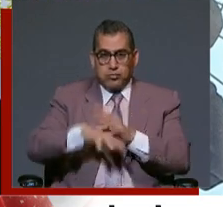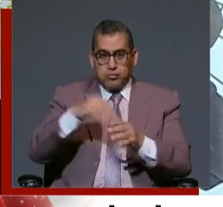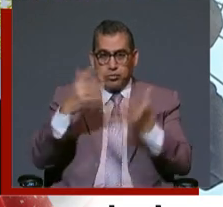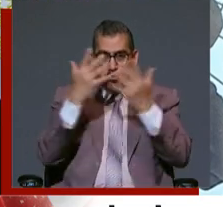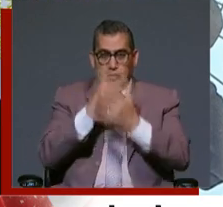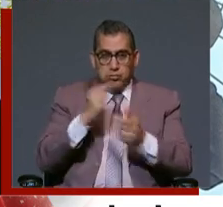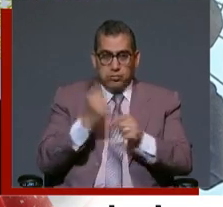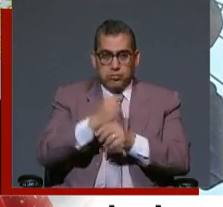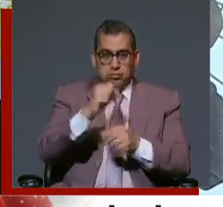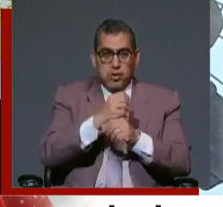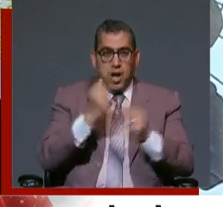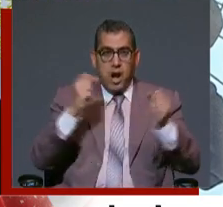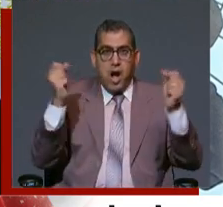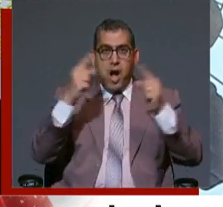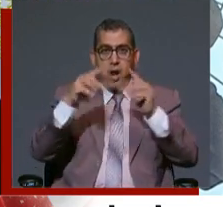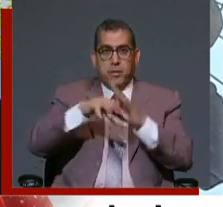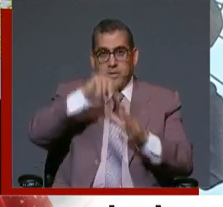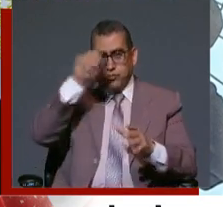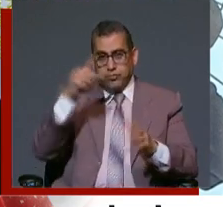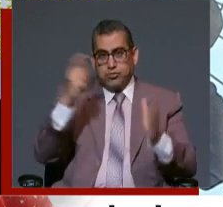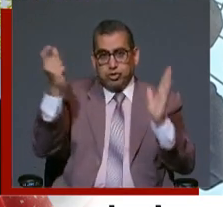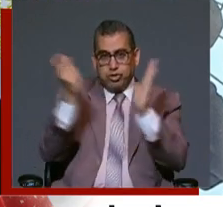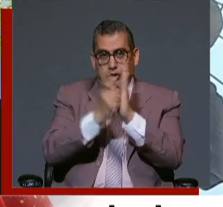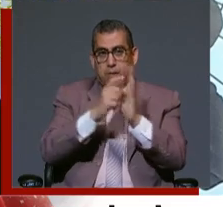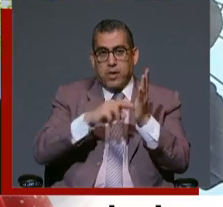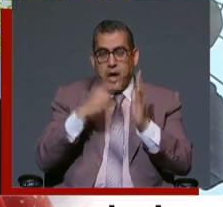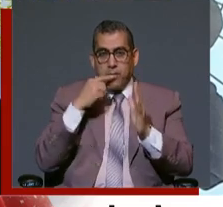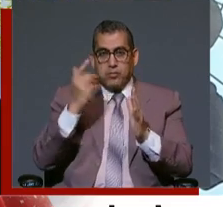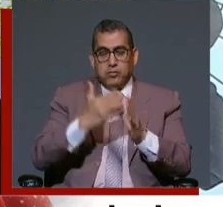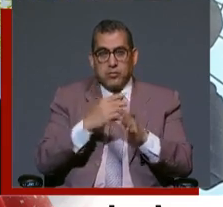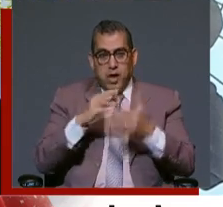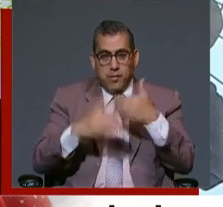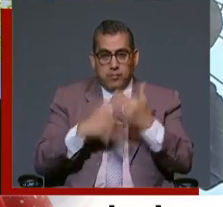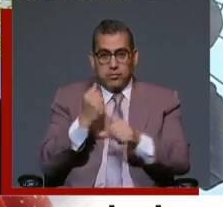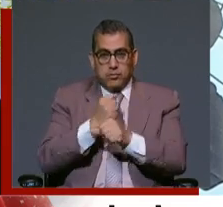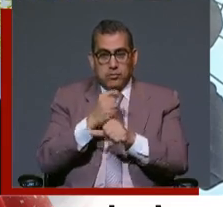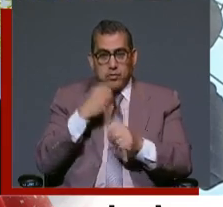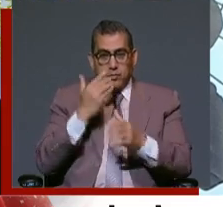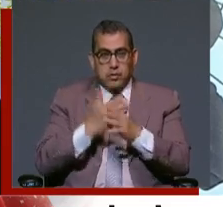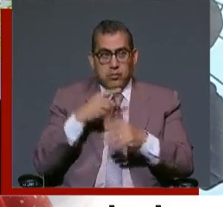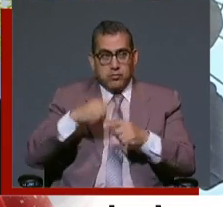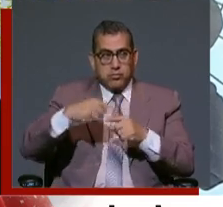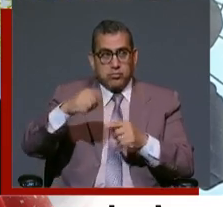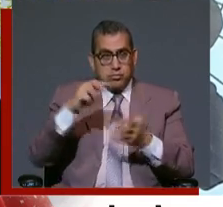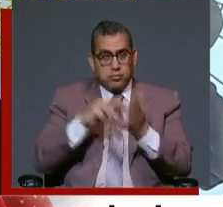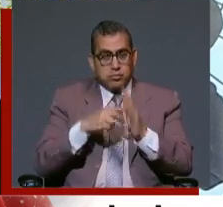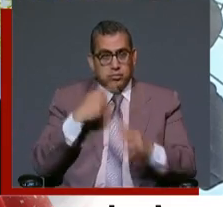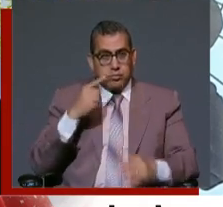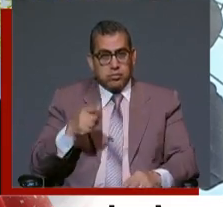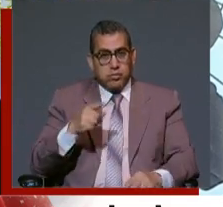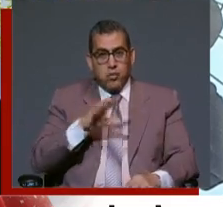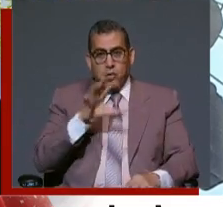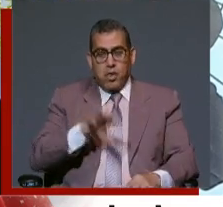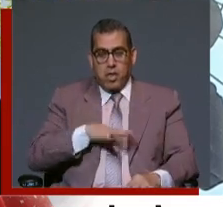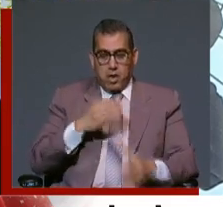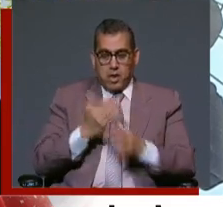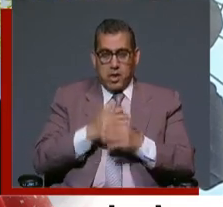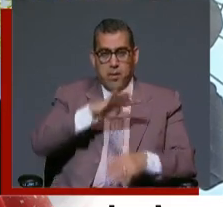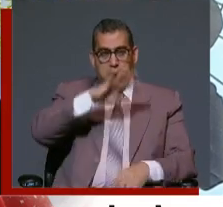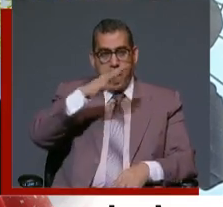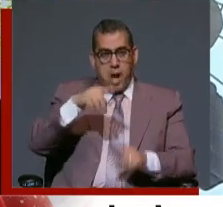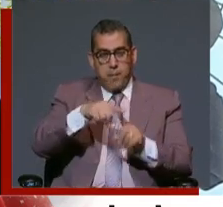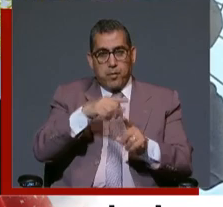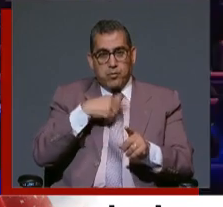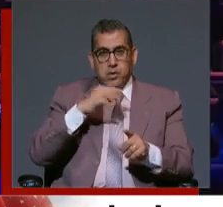الكهرباء. ونحن نشتغل مع القطاعين الخاص والعام في برنامج من الصحراء إلى